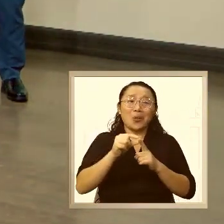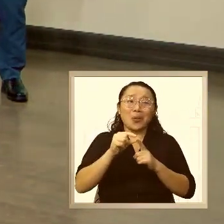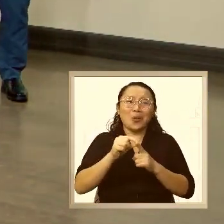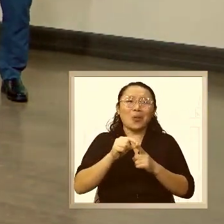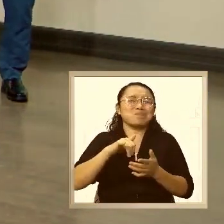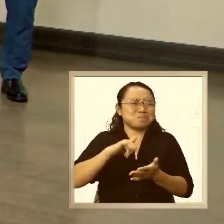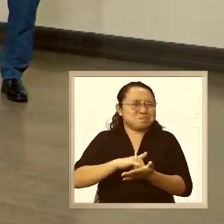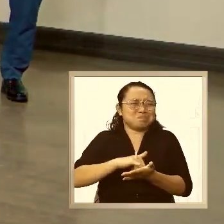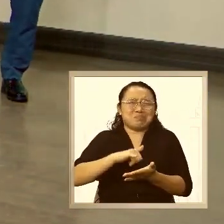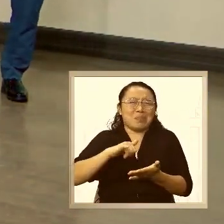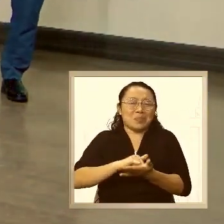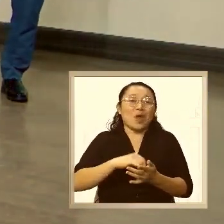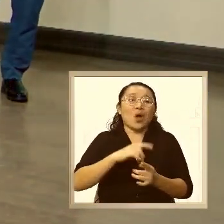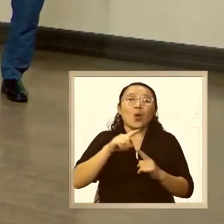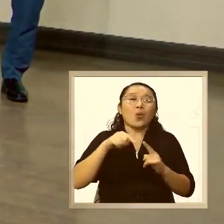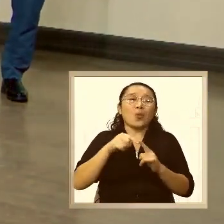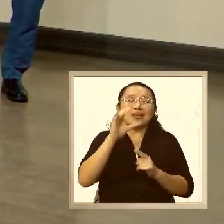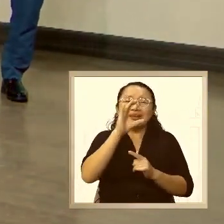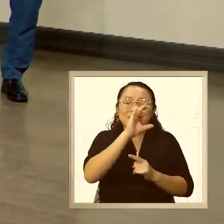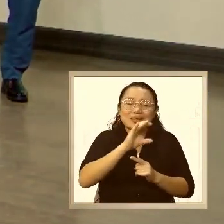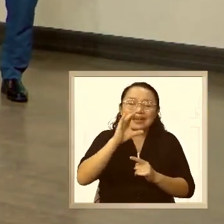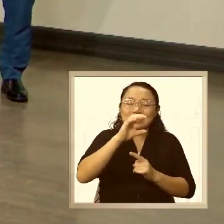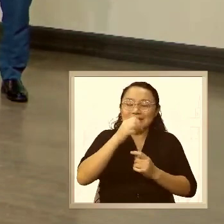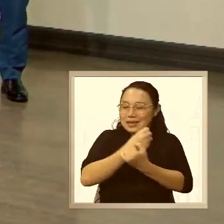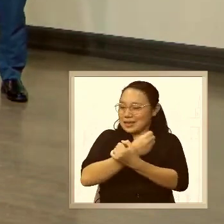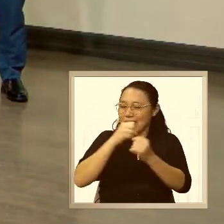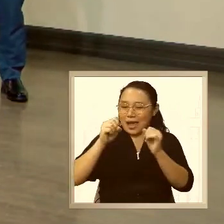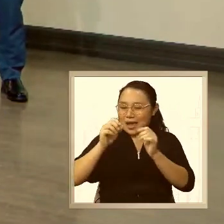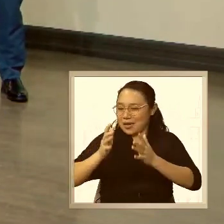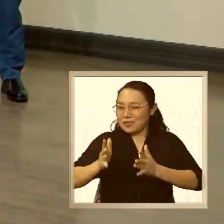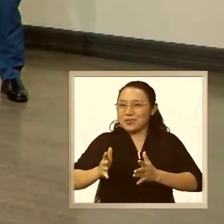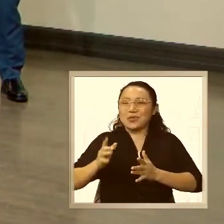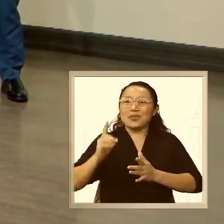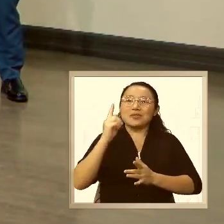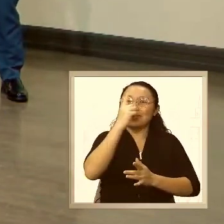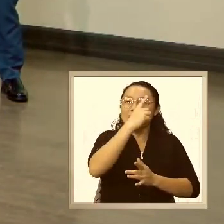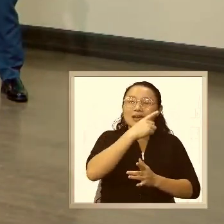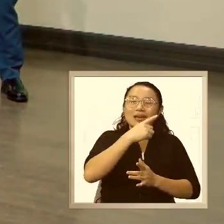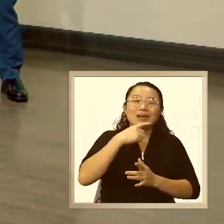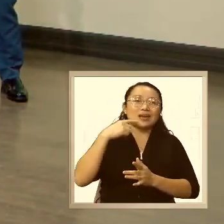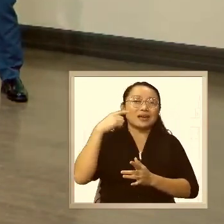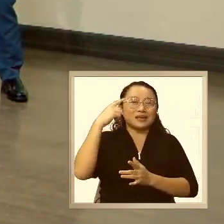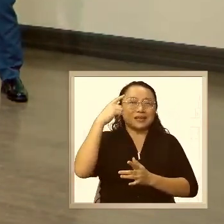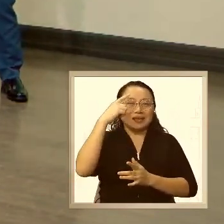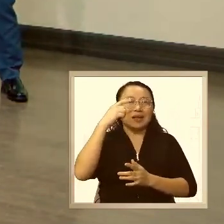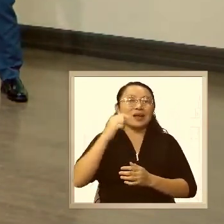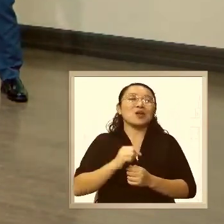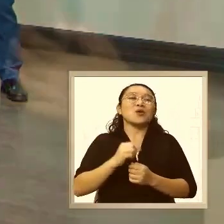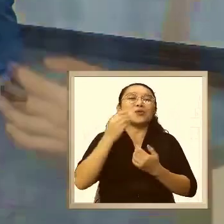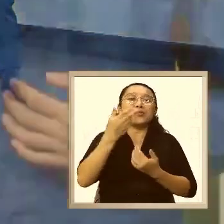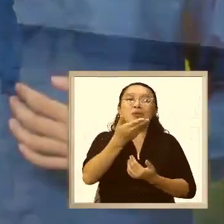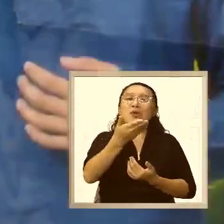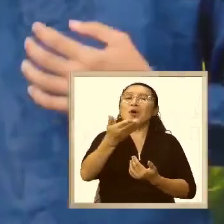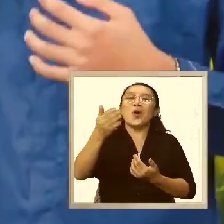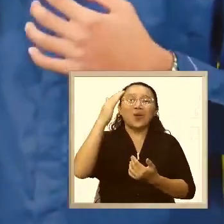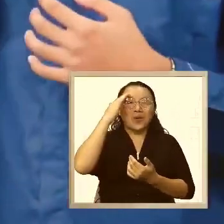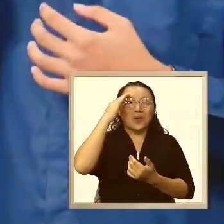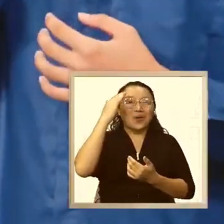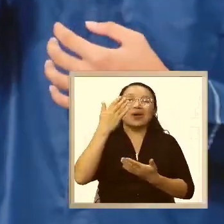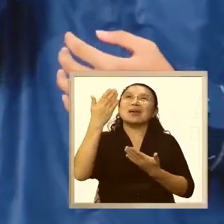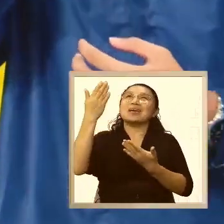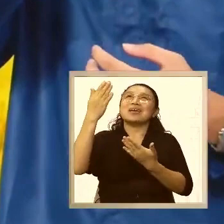word impossible when you seek the Savior's face. You'll know he